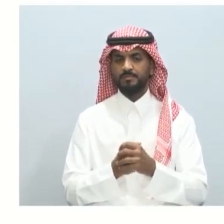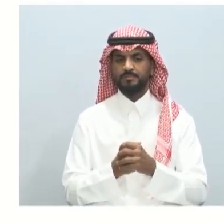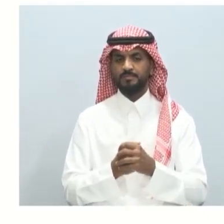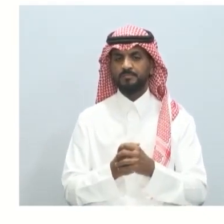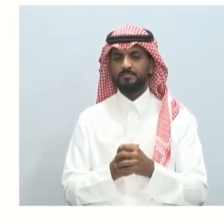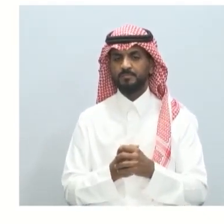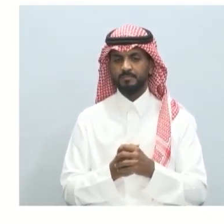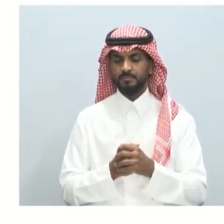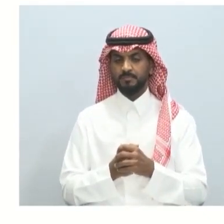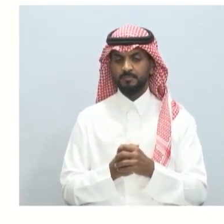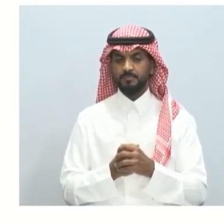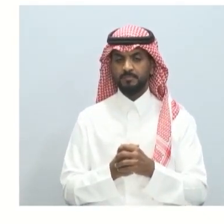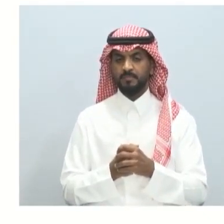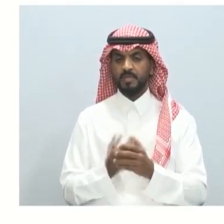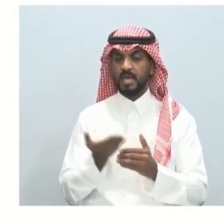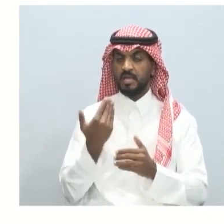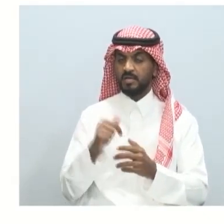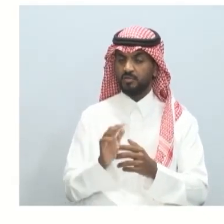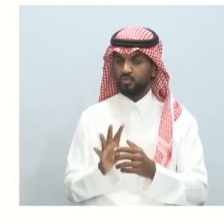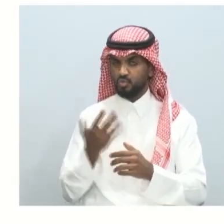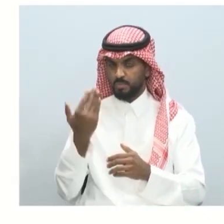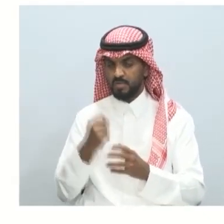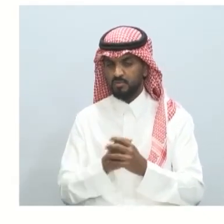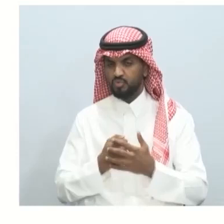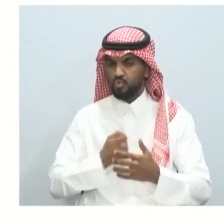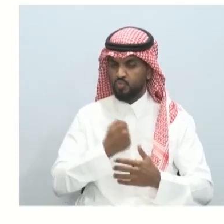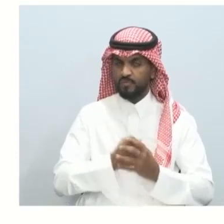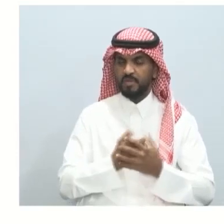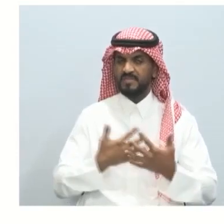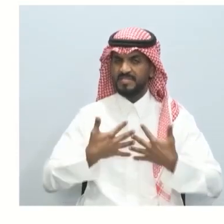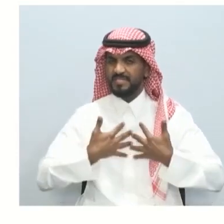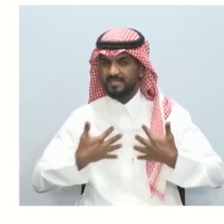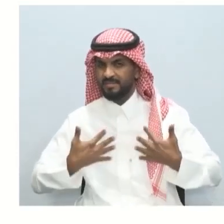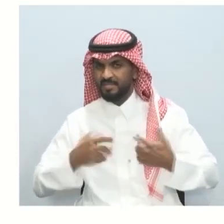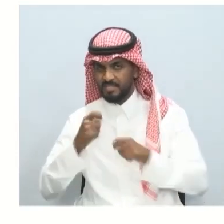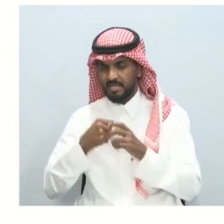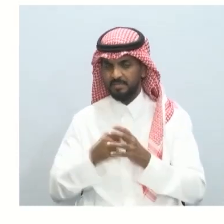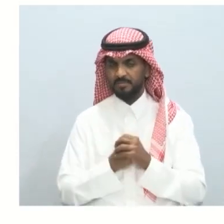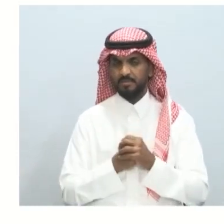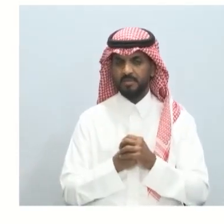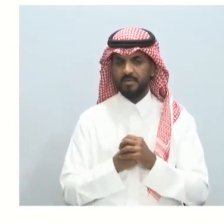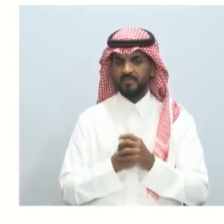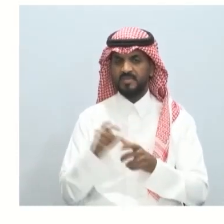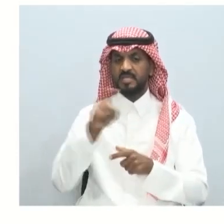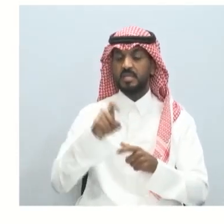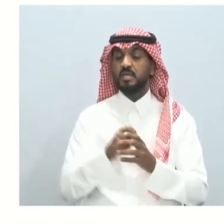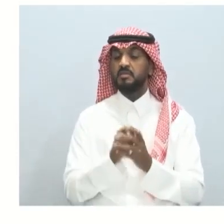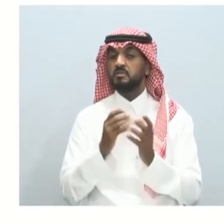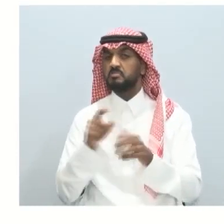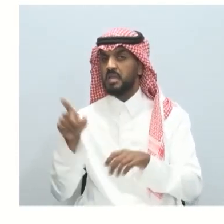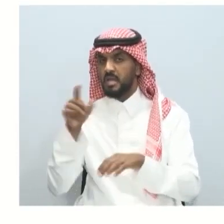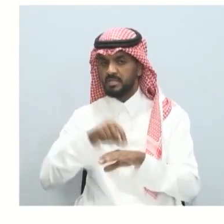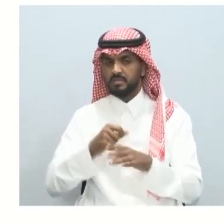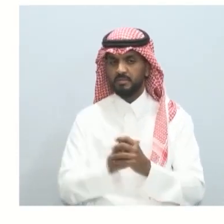القرائيه لك كان احد الشبان شغوفا بمعرفه سر السعاده فسال عنها كثيرا من